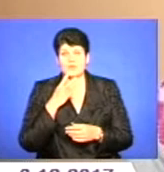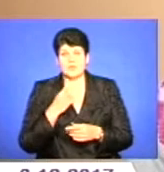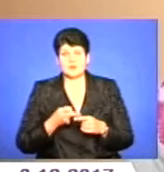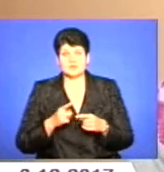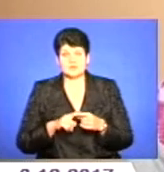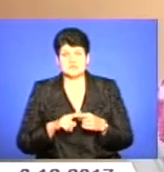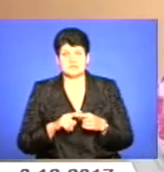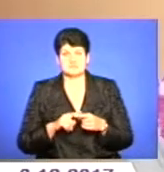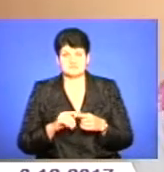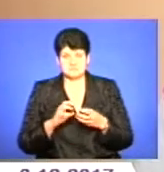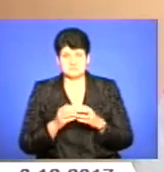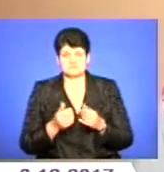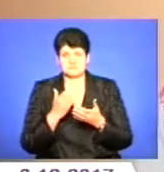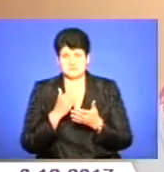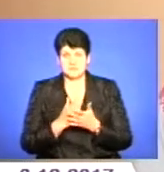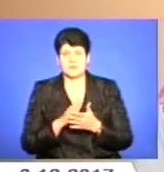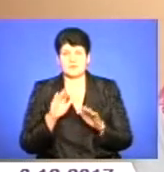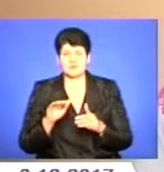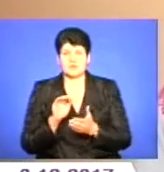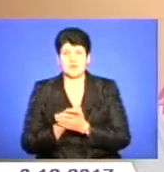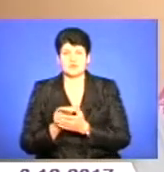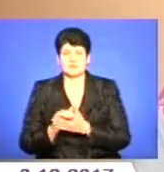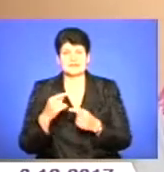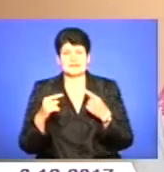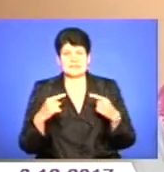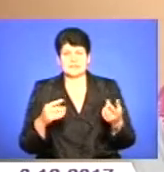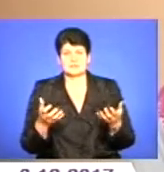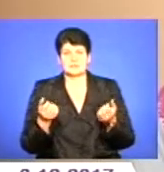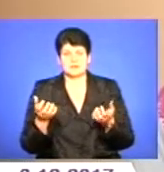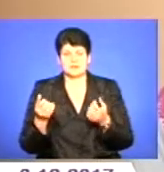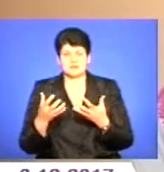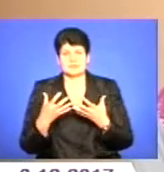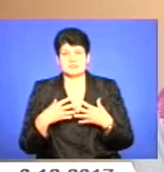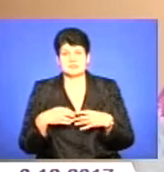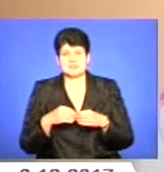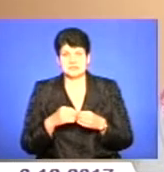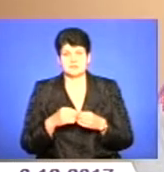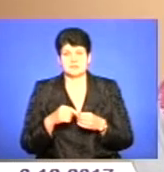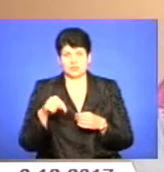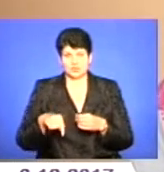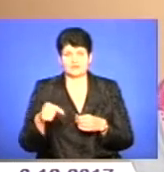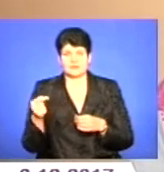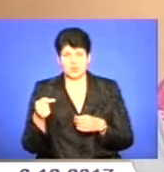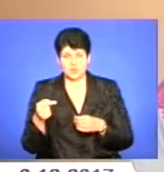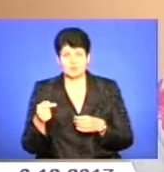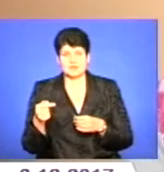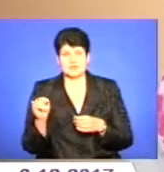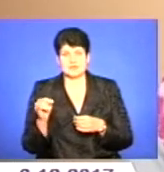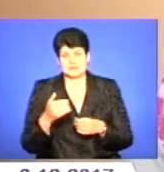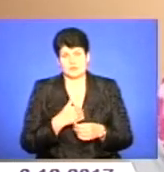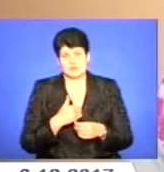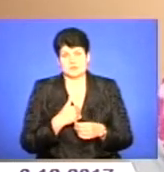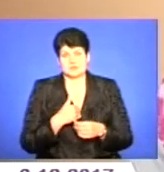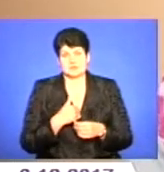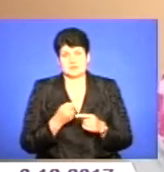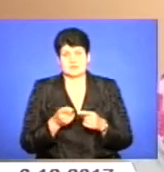дуже результативно. Вже потім познайомились з іншими прийомними сім'ями і усиновителями тут, в Тернополі. І захотілося